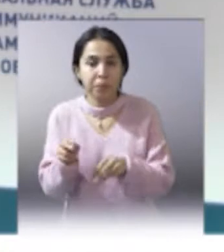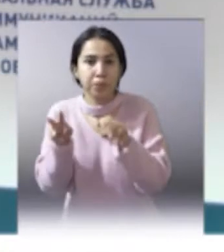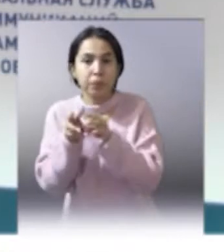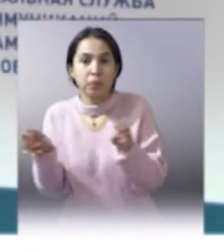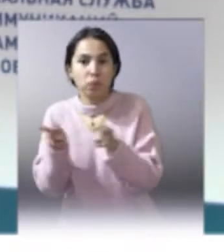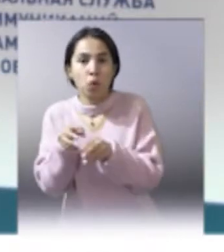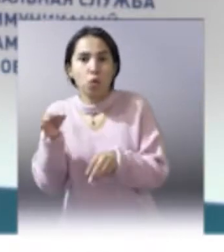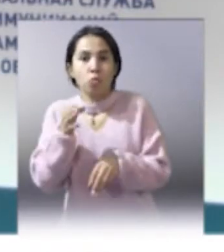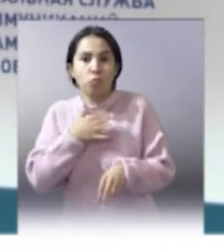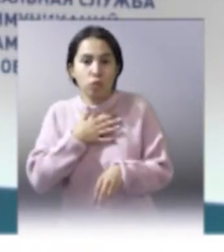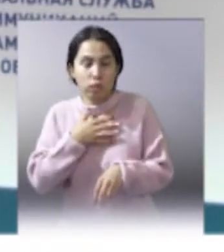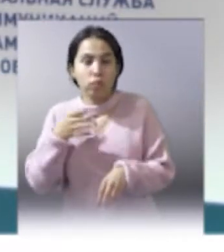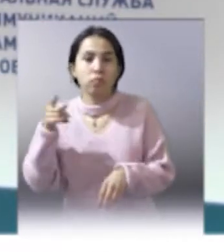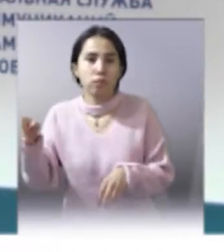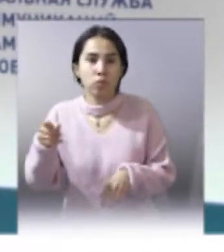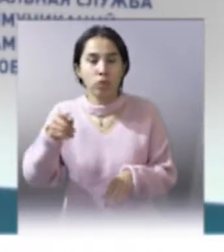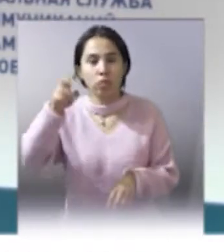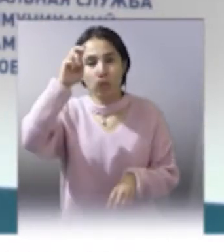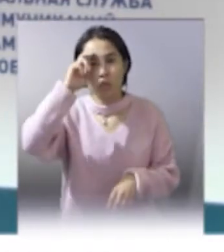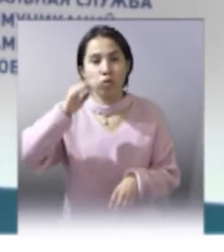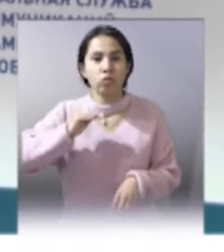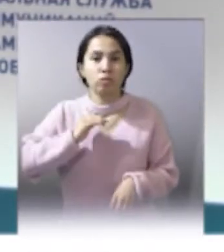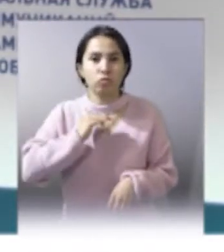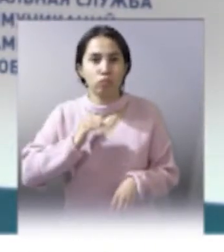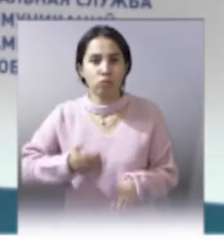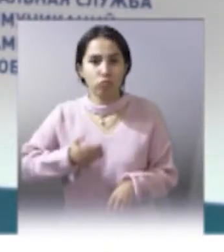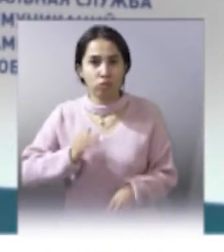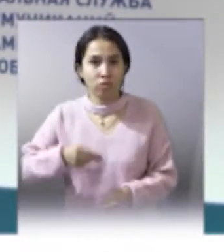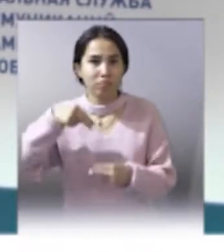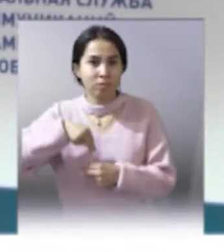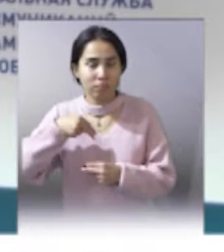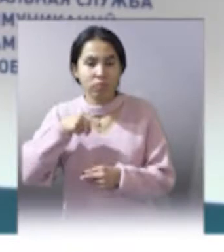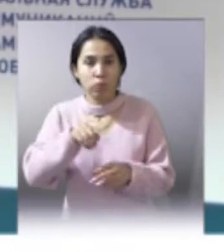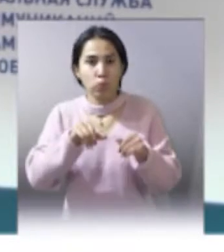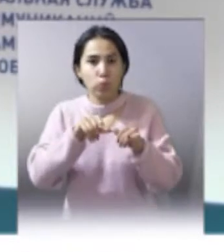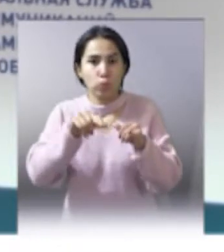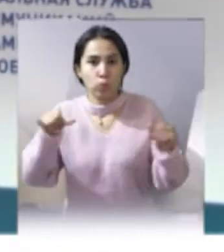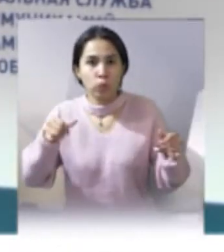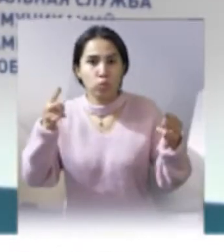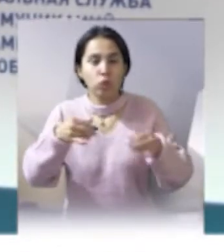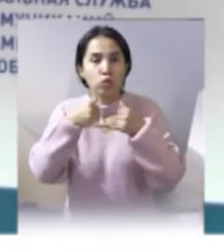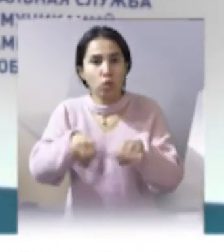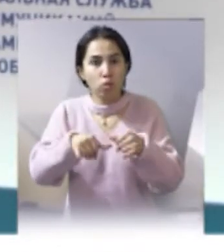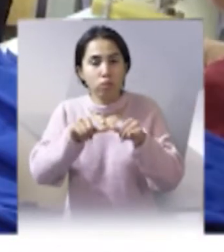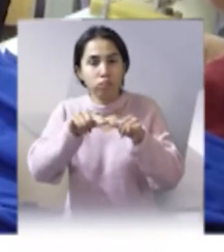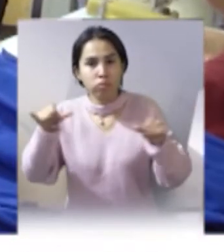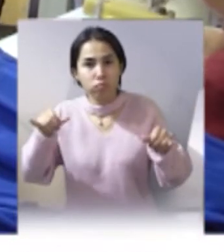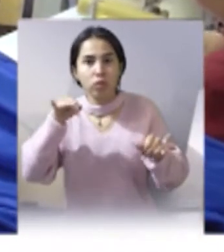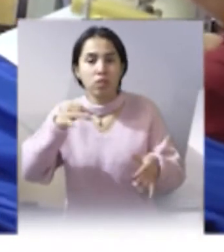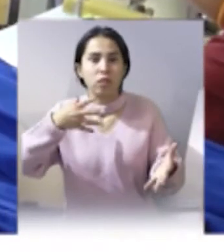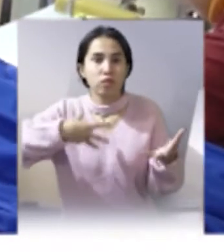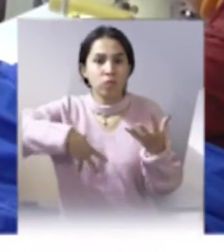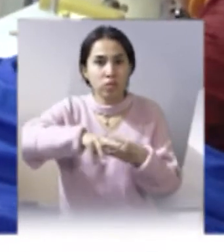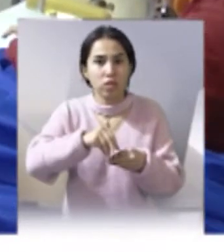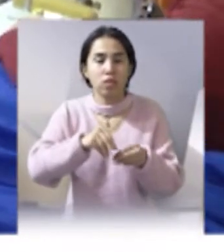общежитий из 12 запланированных. Для индивидуального жилищного строительства будет выделено 2877 земельных участков. В